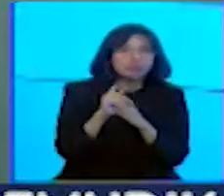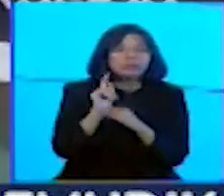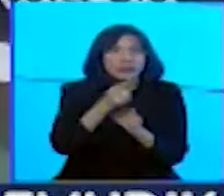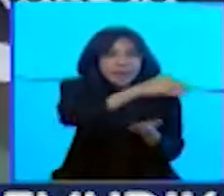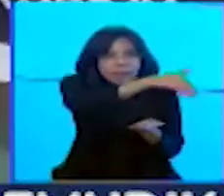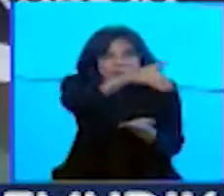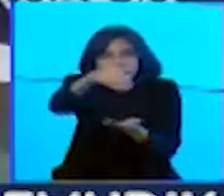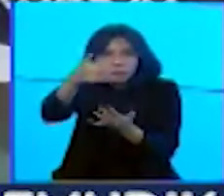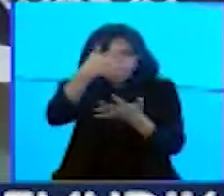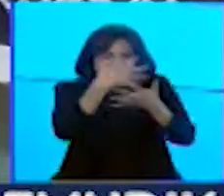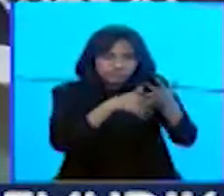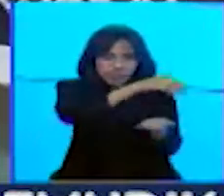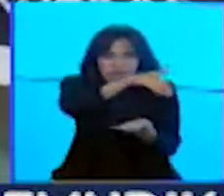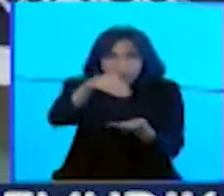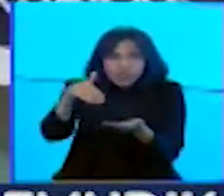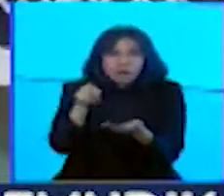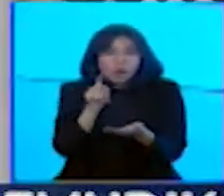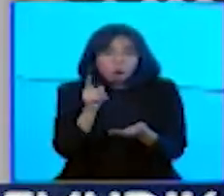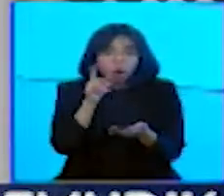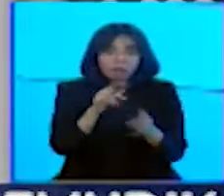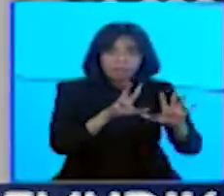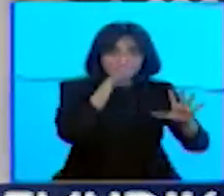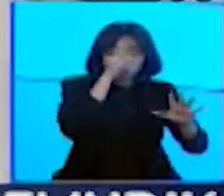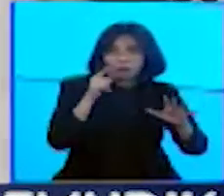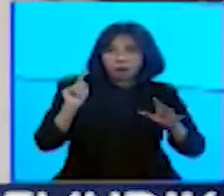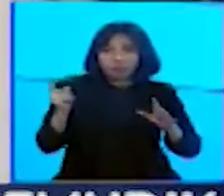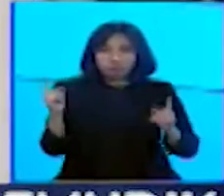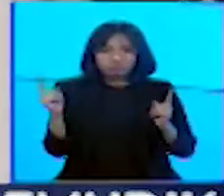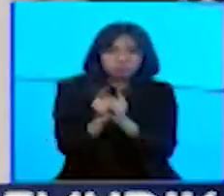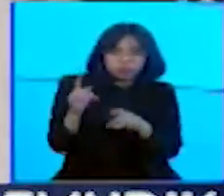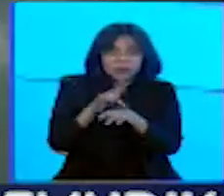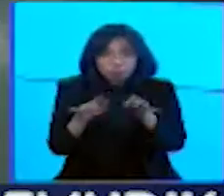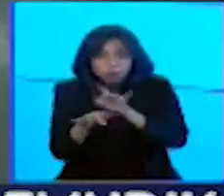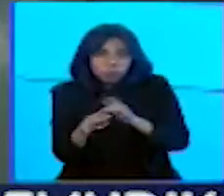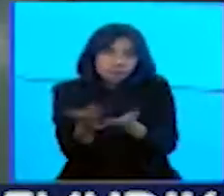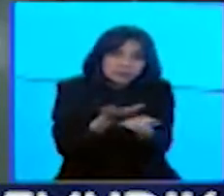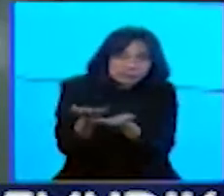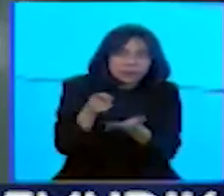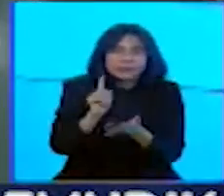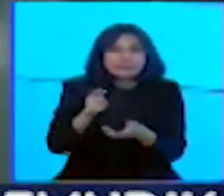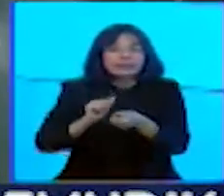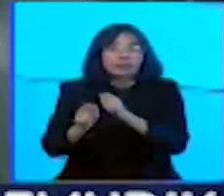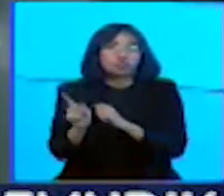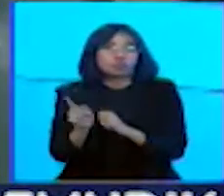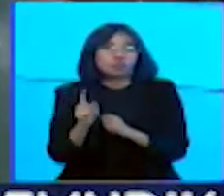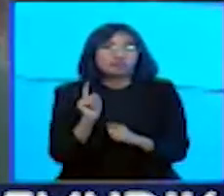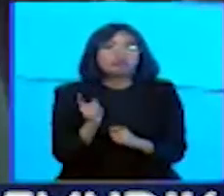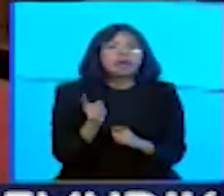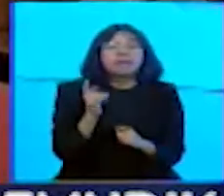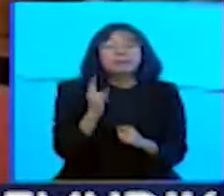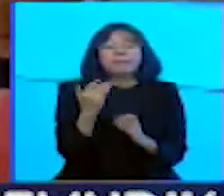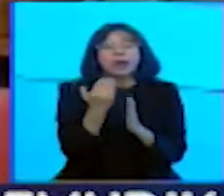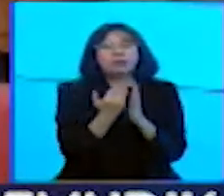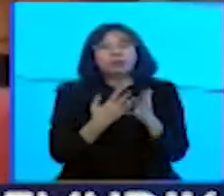erat dengan kedelapan pemudik. Warga diimbau untuk patuh terhadap protokol kesehatan termasuk menjaga jarak satu sama lain dan